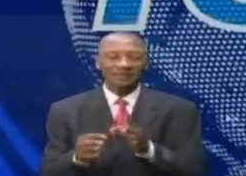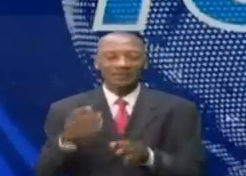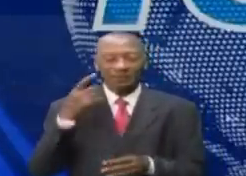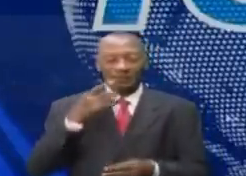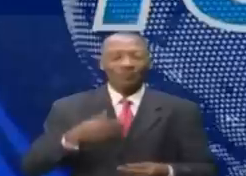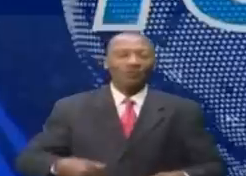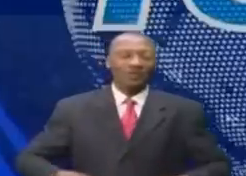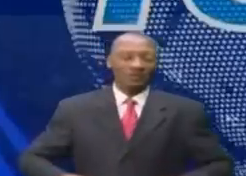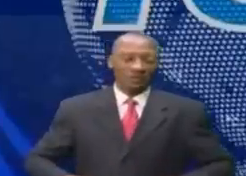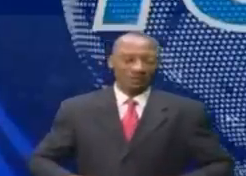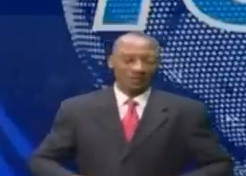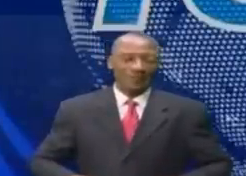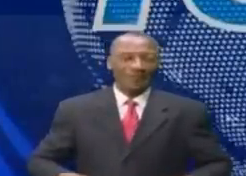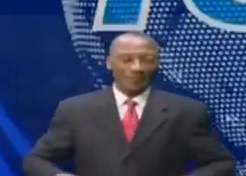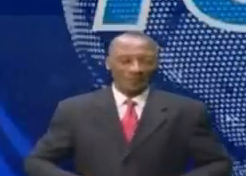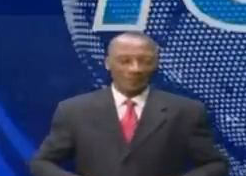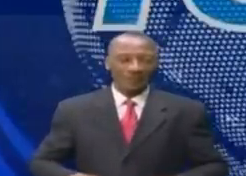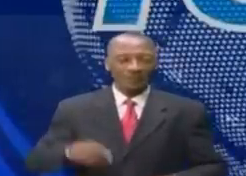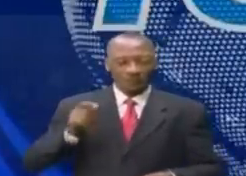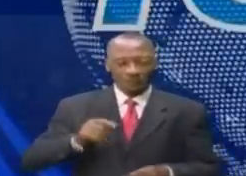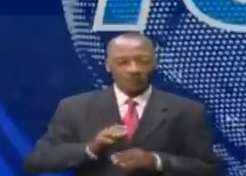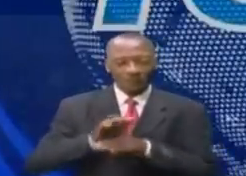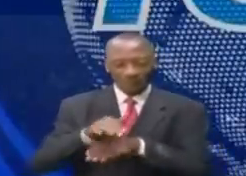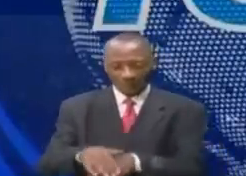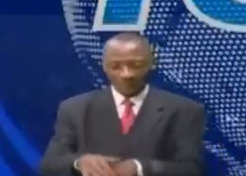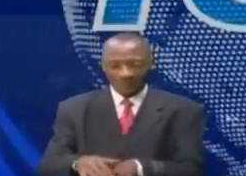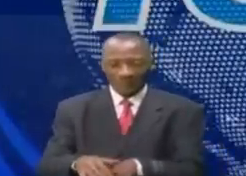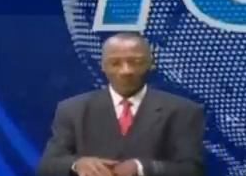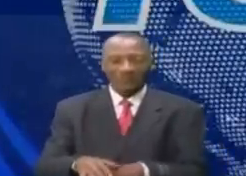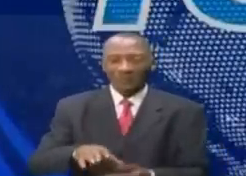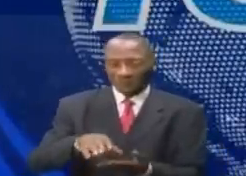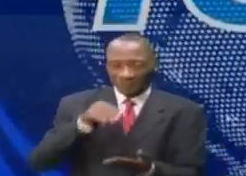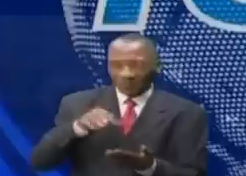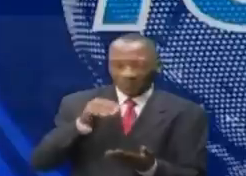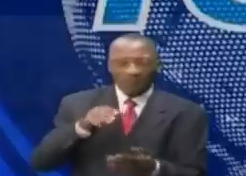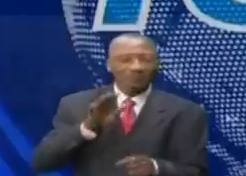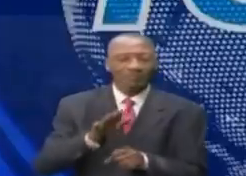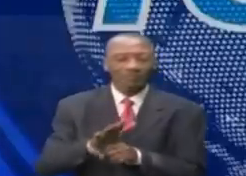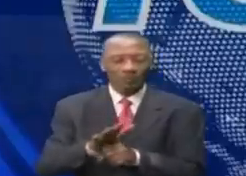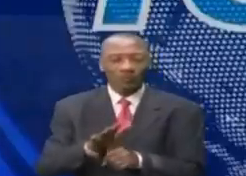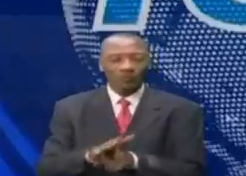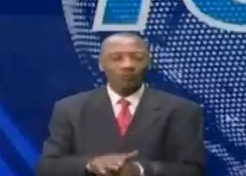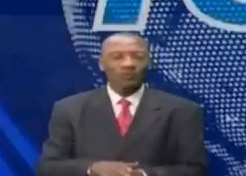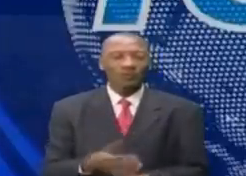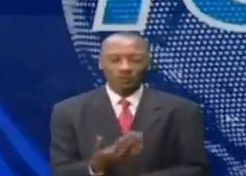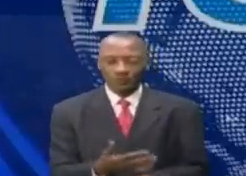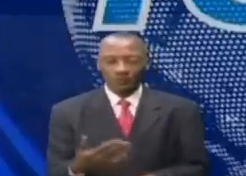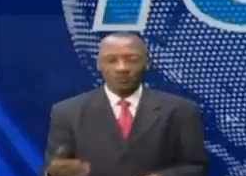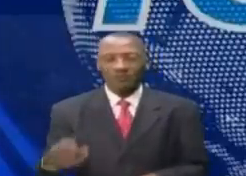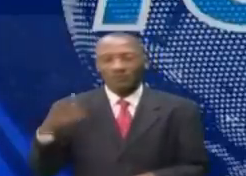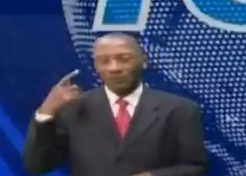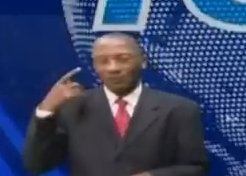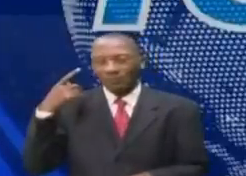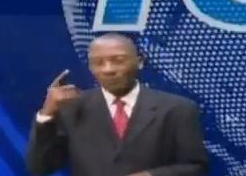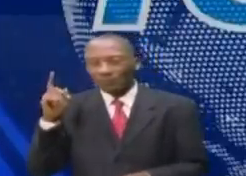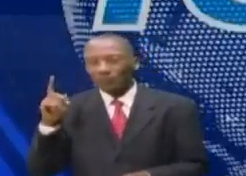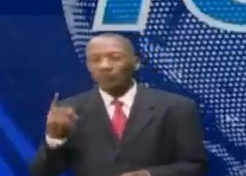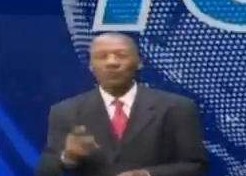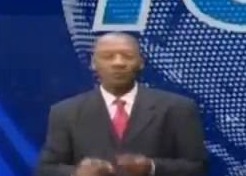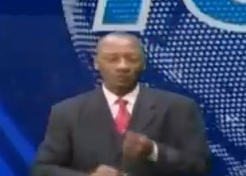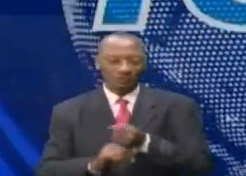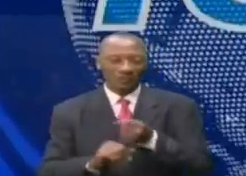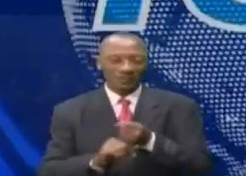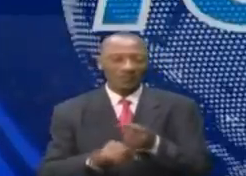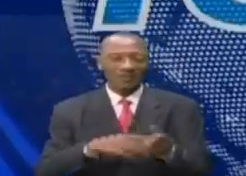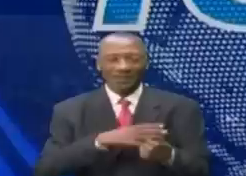sensibilisée dans les écoles, universités, églises sur le pourquoi entreprendre. Dernièrement, la faculté de sciences économiques de